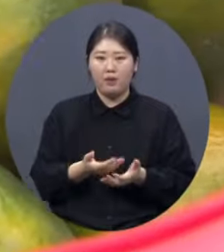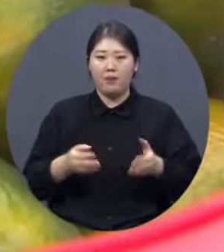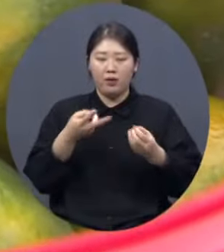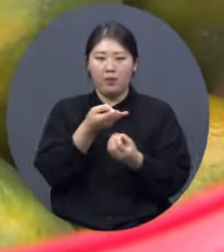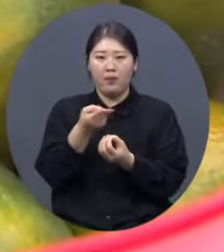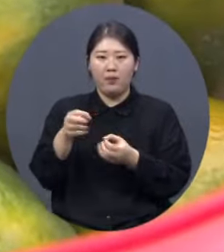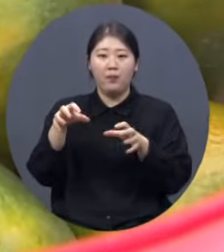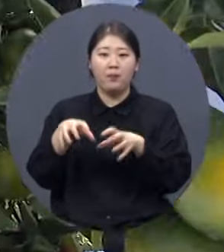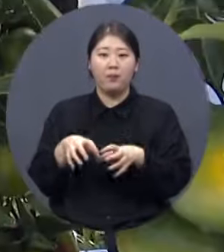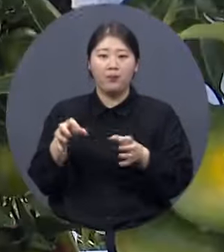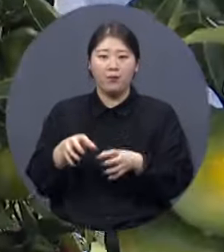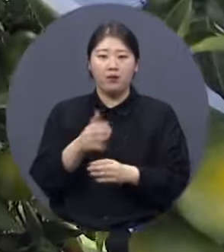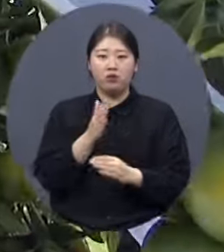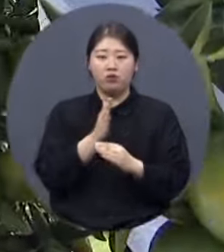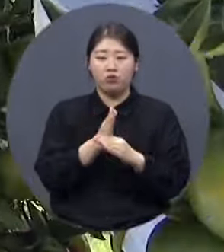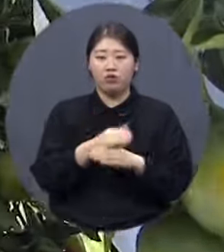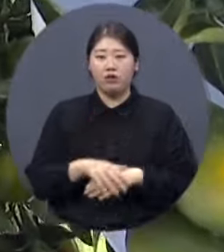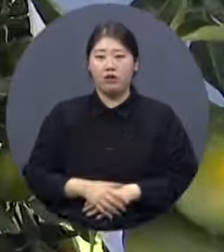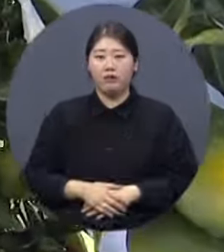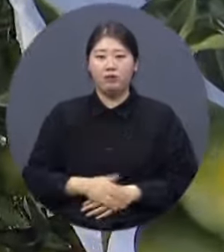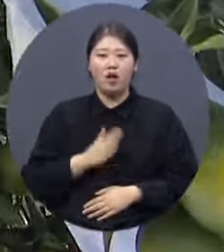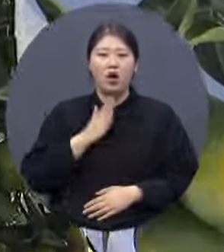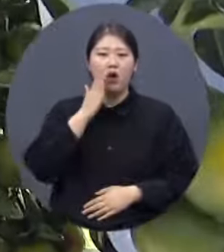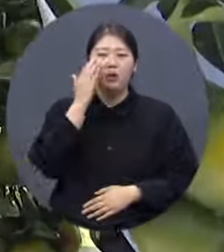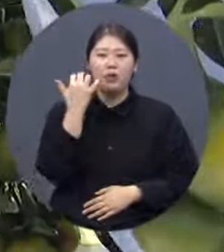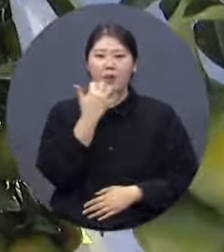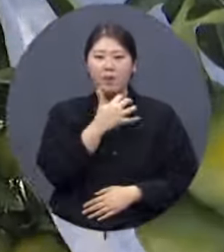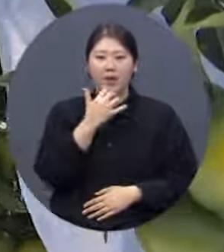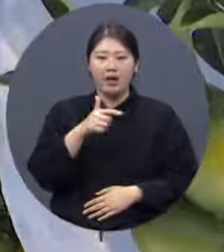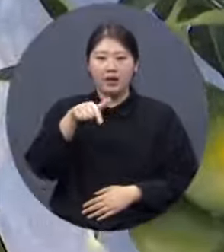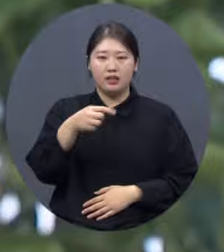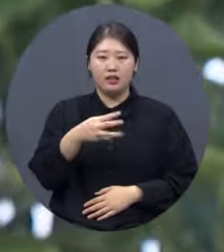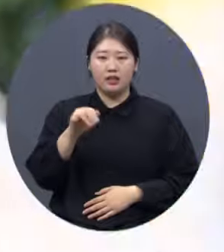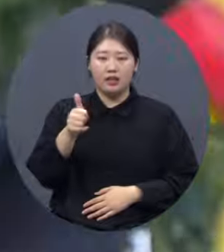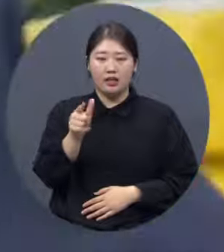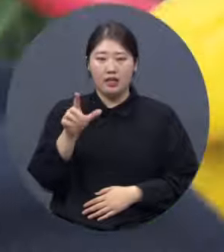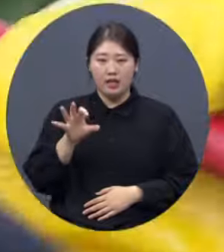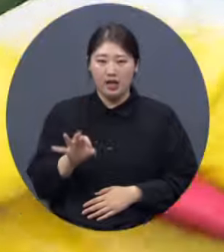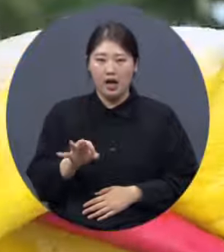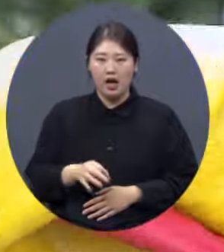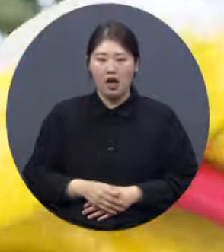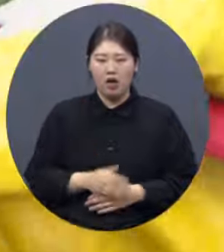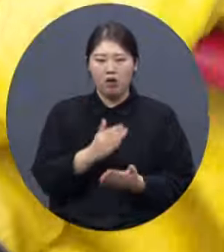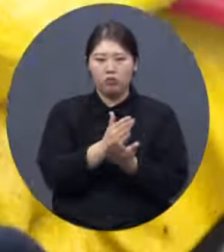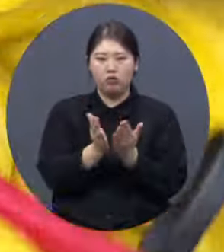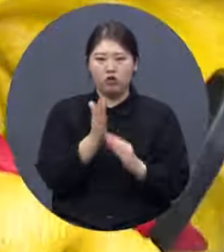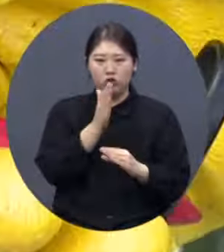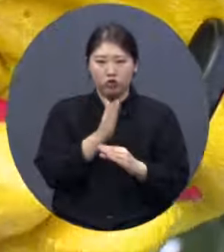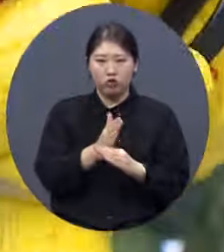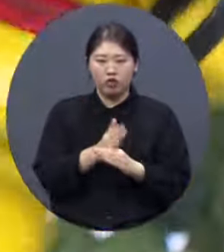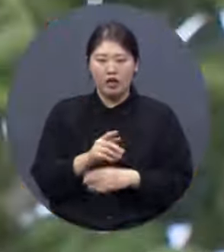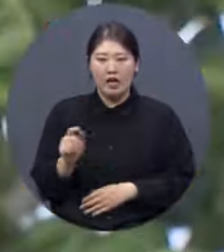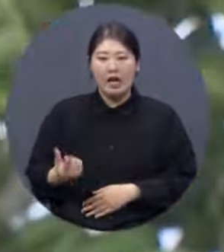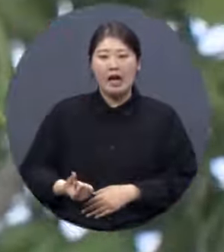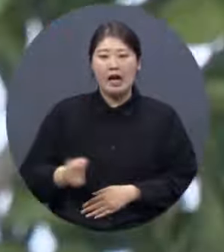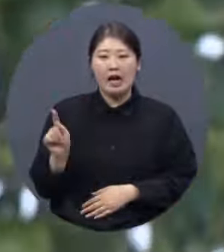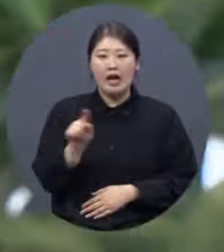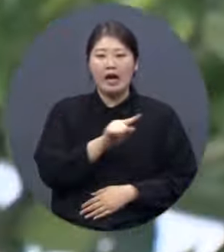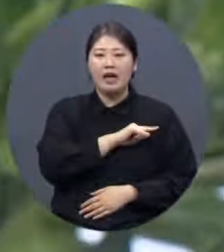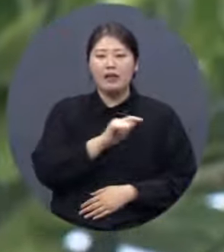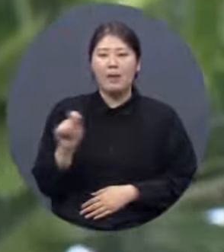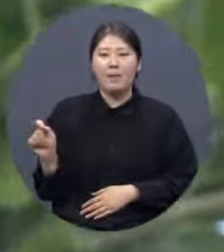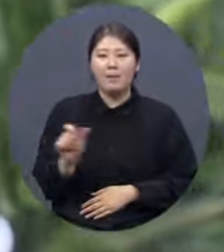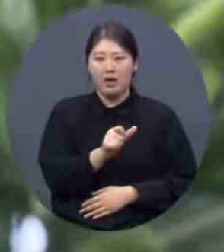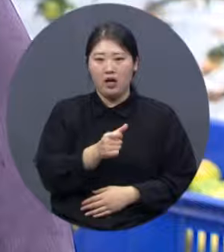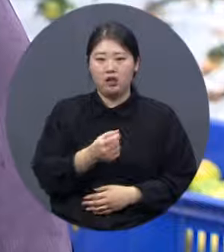채웁니다. 초록빛을 띠는 신품종 그린양으로 감귤 품종 가운데 수확 시기가 가장 빠른 극조생